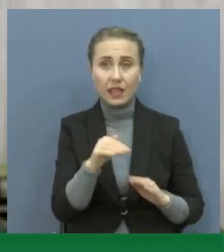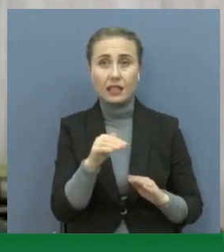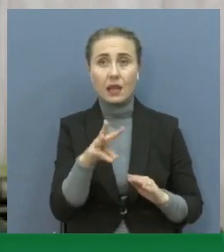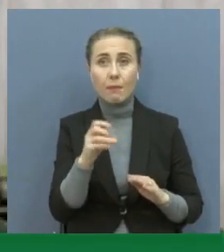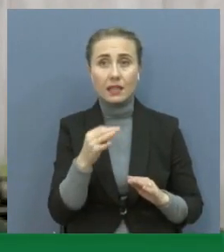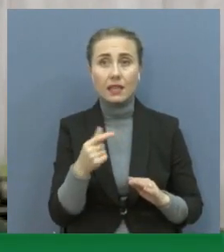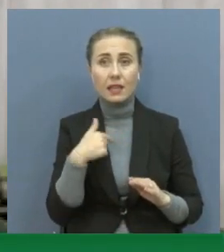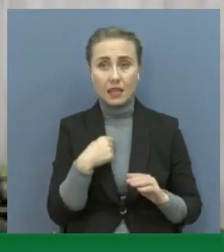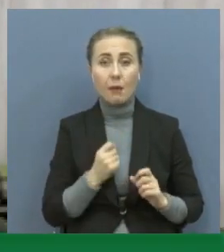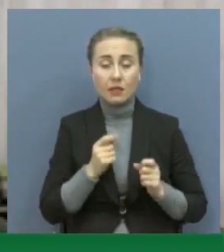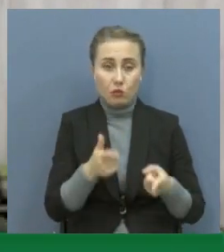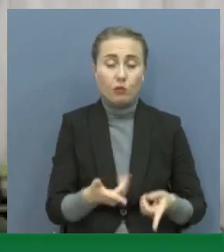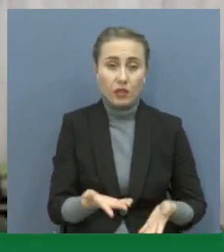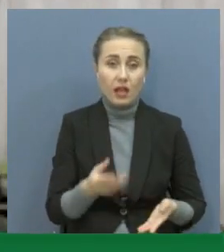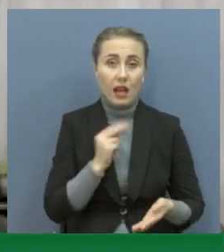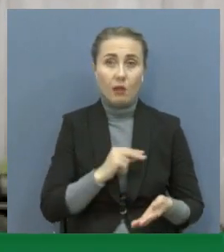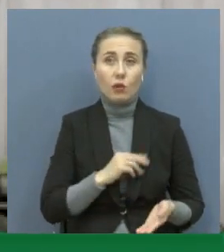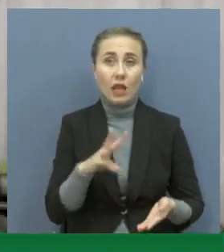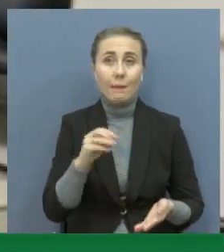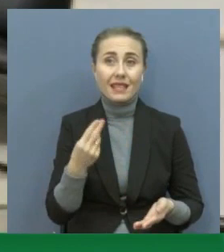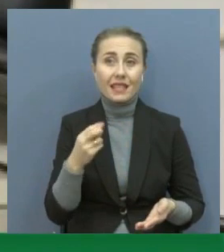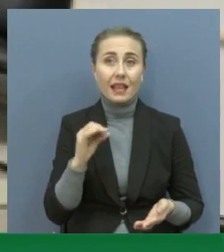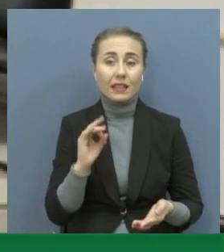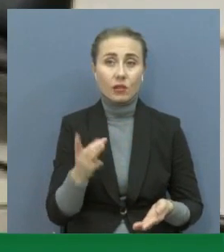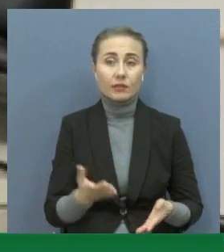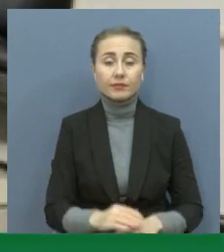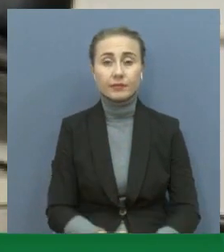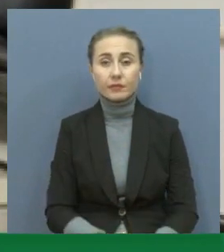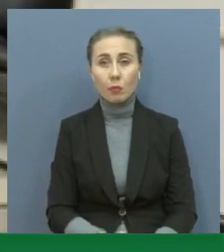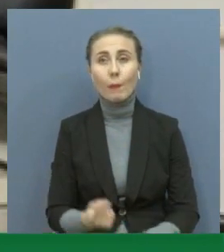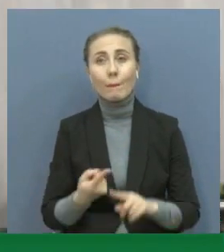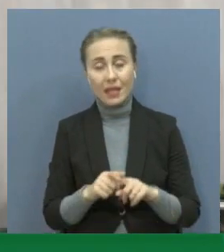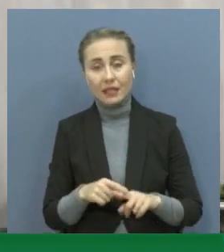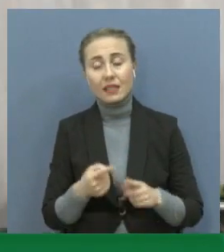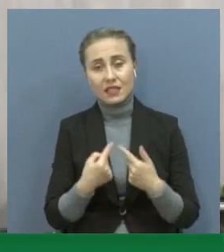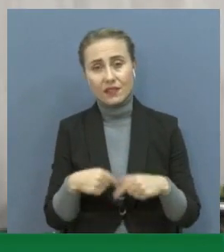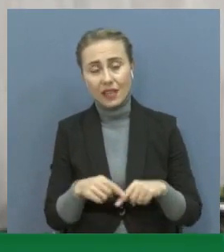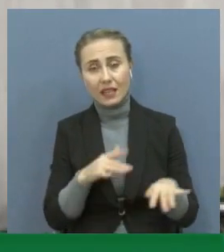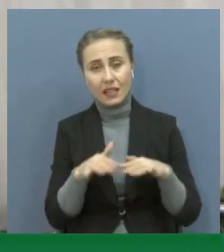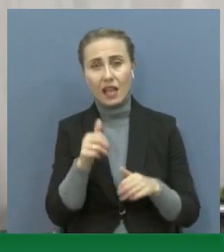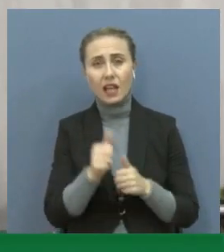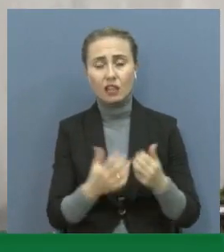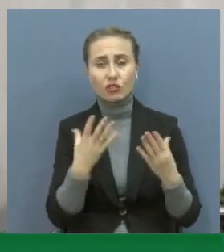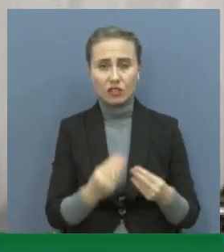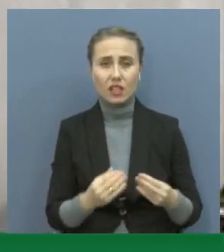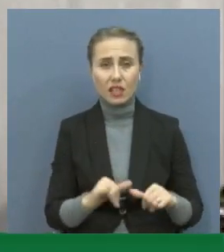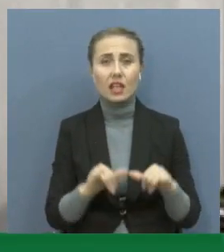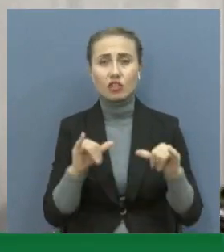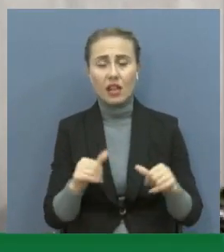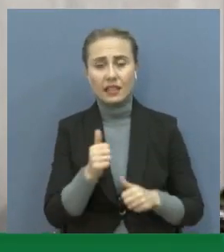и я приступил к работе медиатора. Поэтому сфера деятельности в каждый день расширяется с каждым